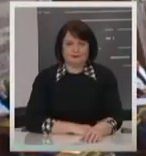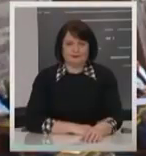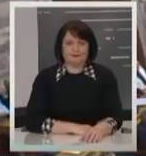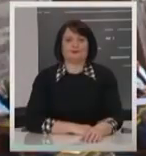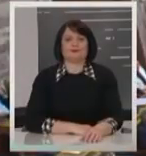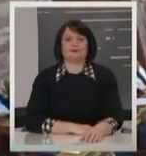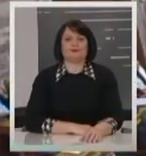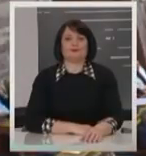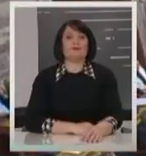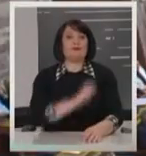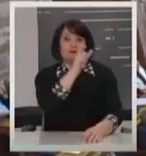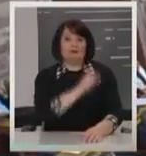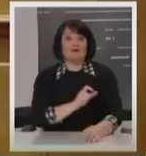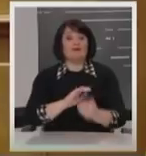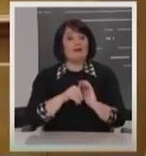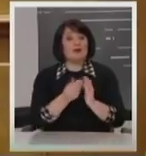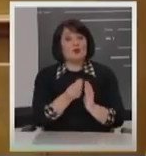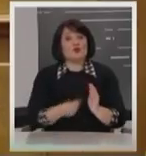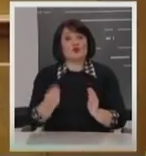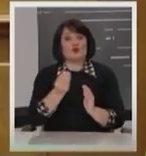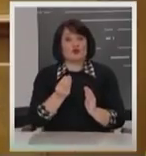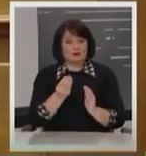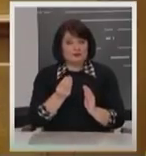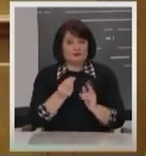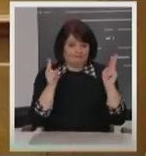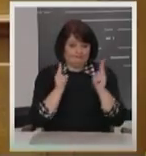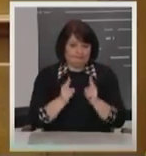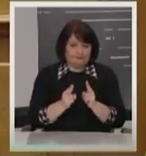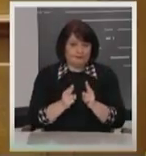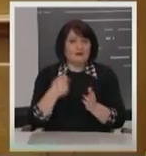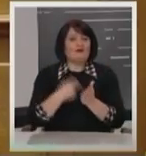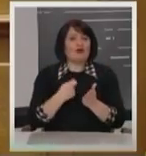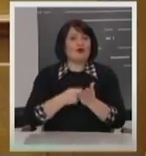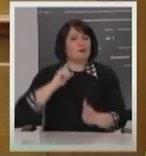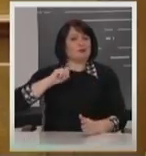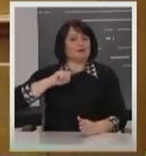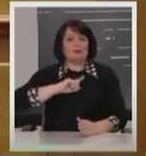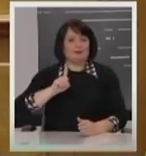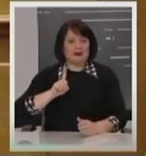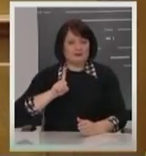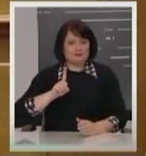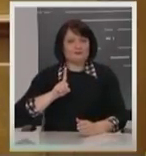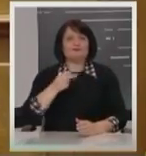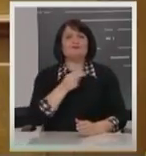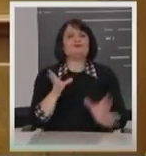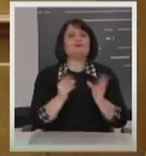Ελάτε. Εσείς που ενδιαφέρεστε τόσο πολύ για τον περιορισμό της φοροδιαφυγής, για το ζήτημα του παράνομου